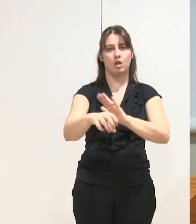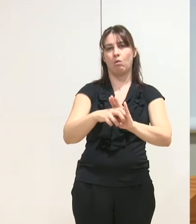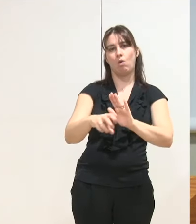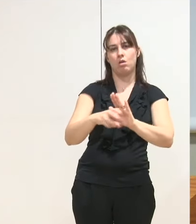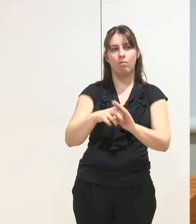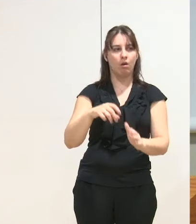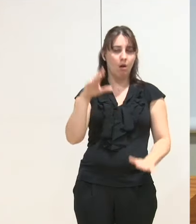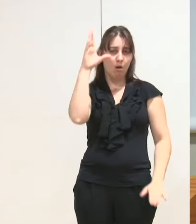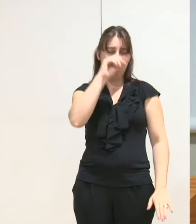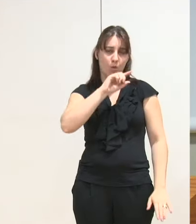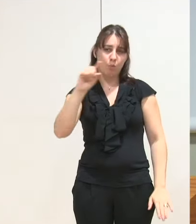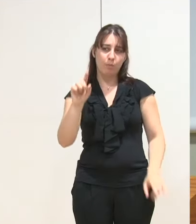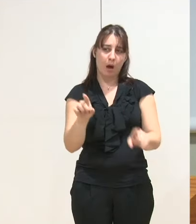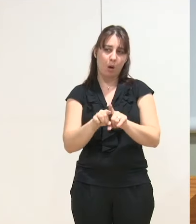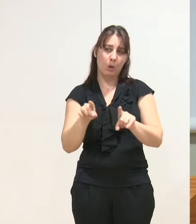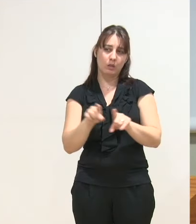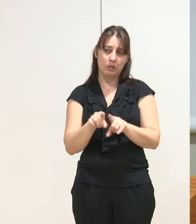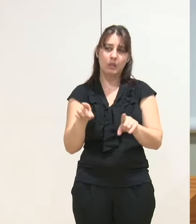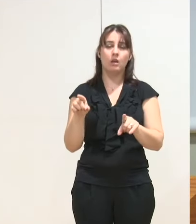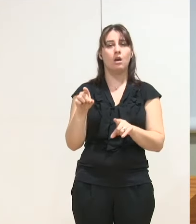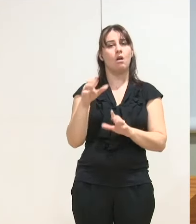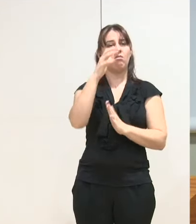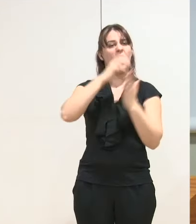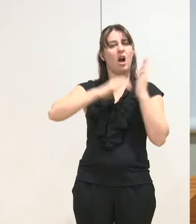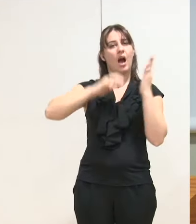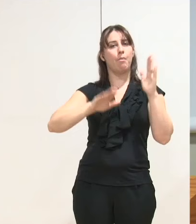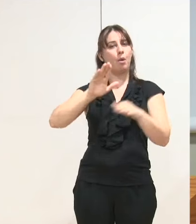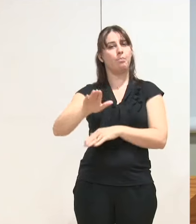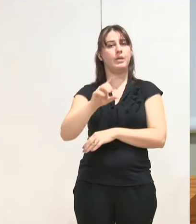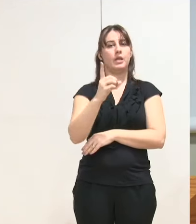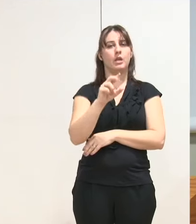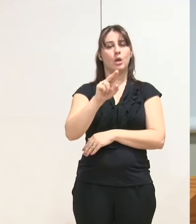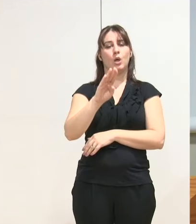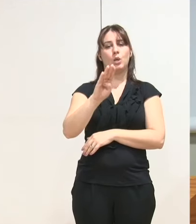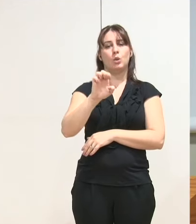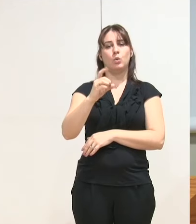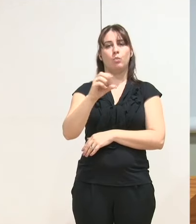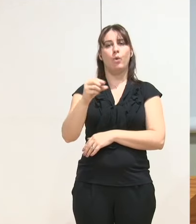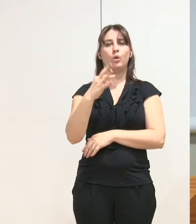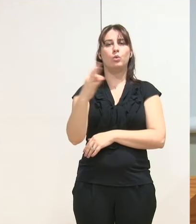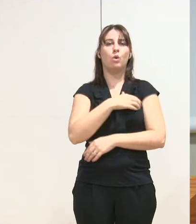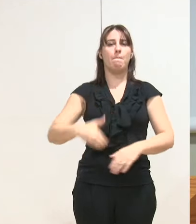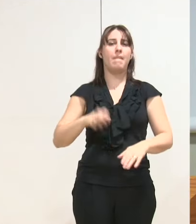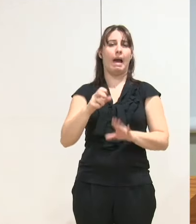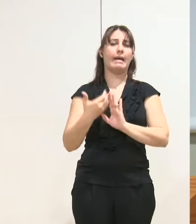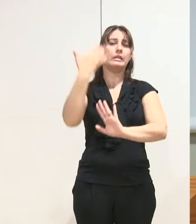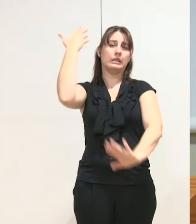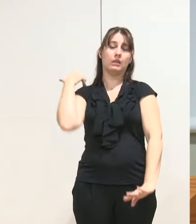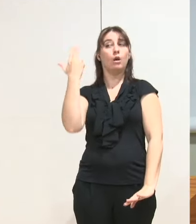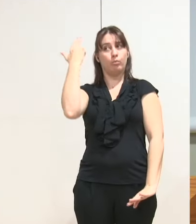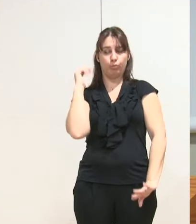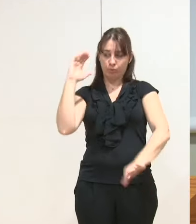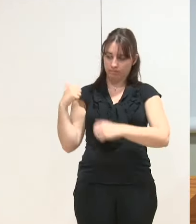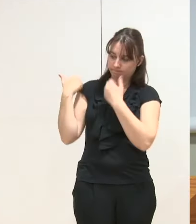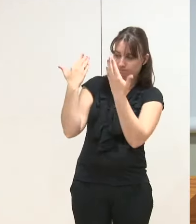rappeler aussi que c'est d'un rapport d'Hubert du Bedou que sont parti aussi les prémisses de cette